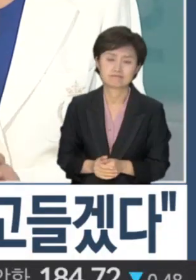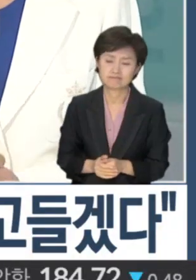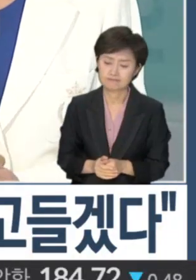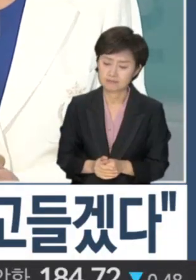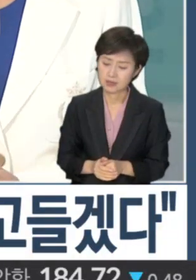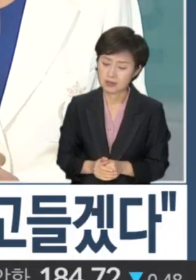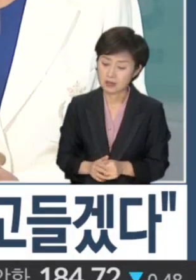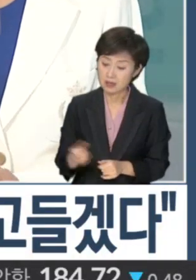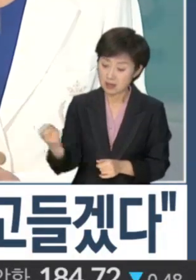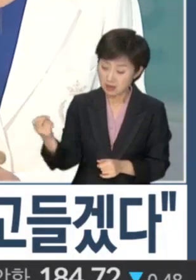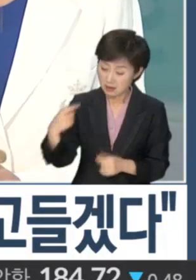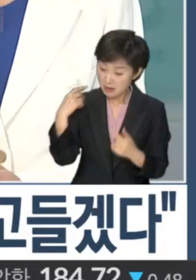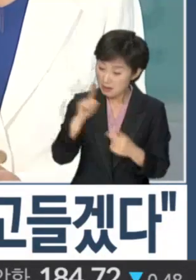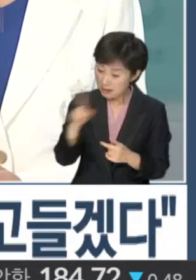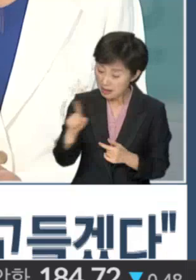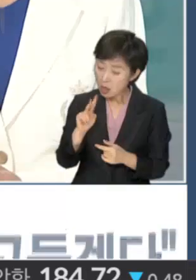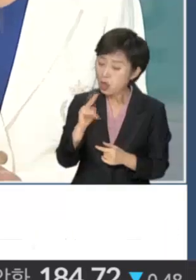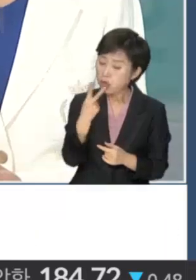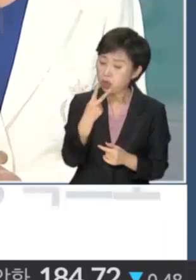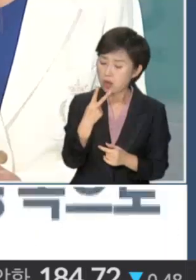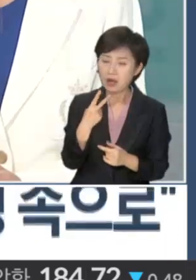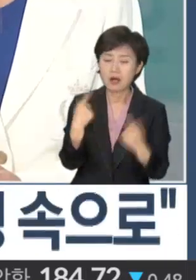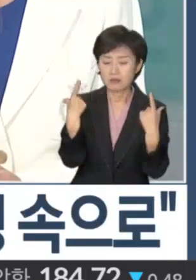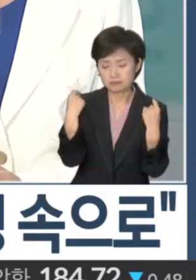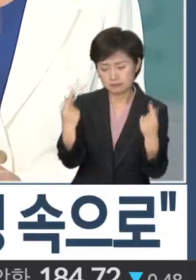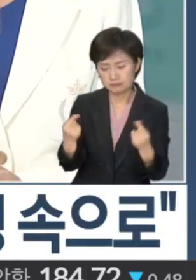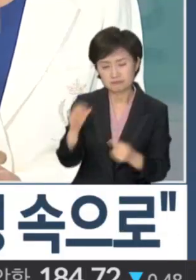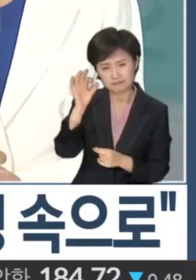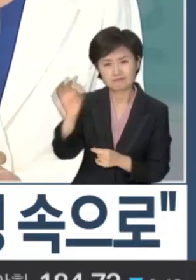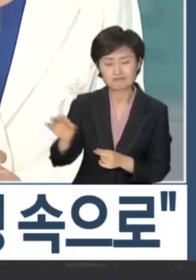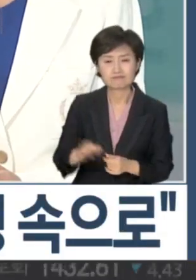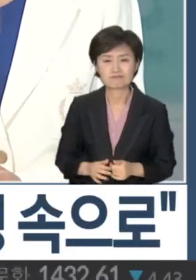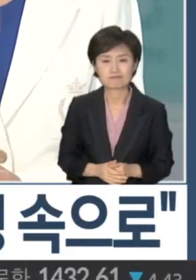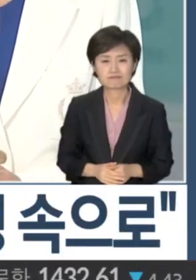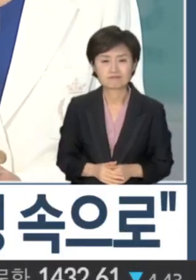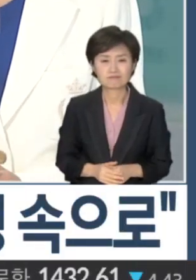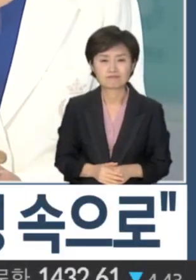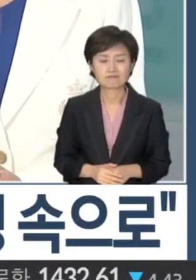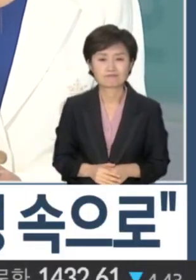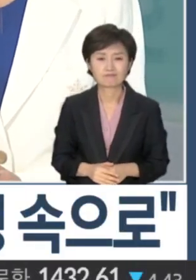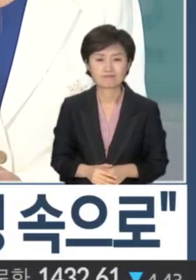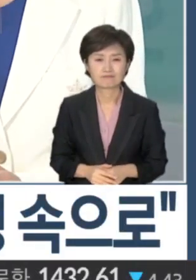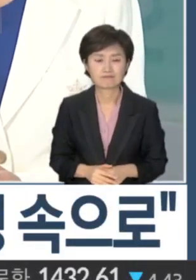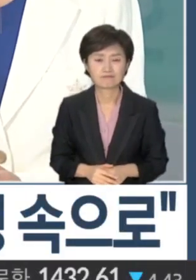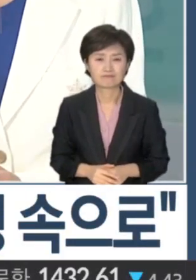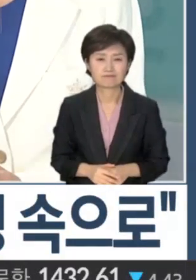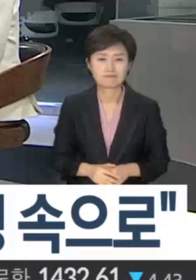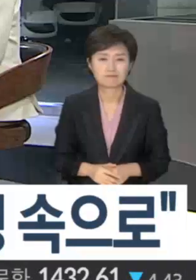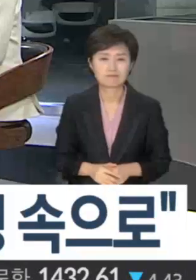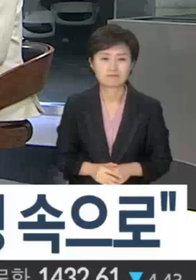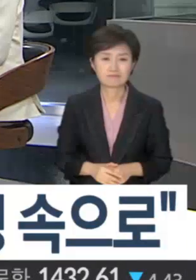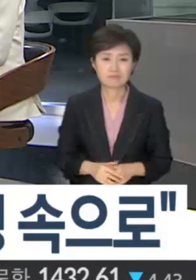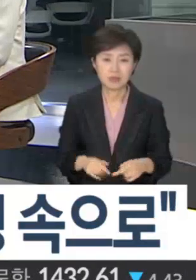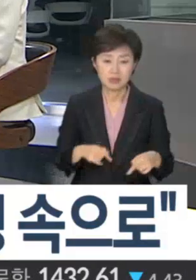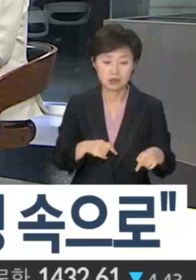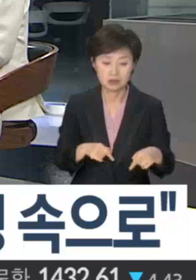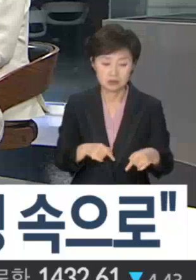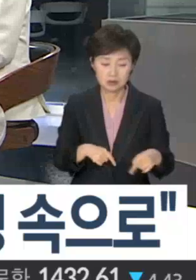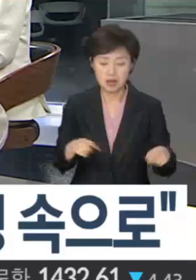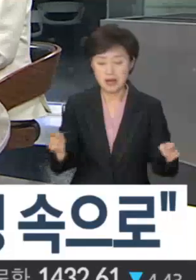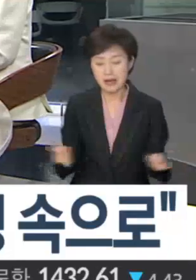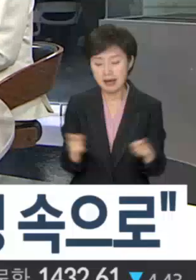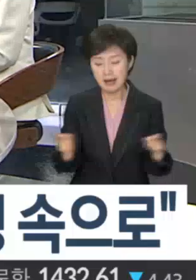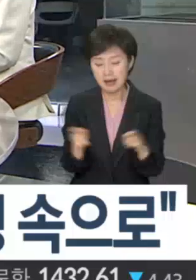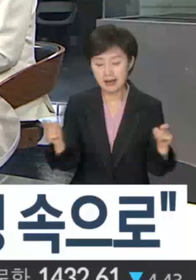계속되고 있구나 이런 것들을 보면서 좀 짜증내시지 않을까라는 생각을 했습니다. 네, 정쟁이 여전히 계속되고 있지